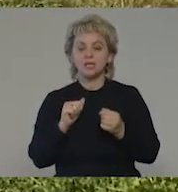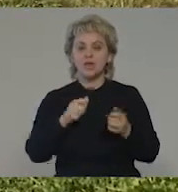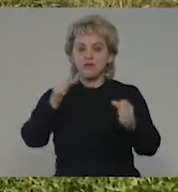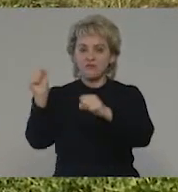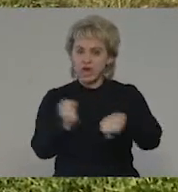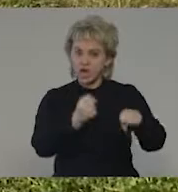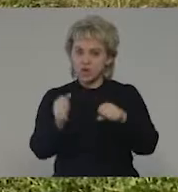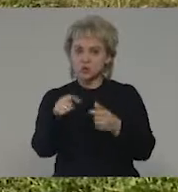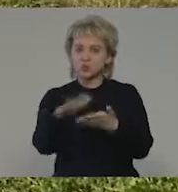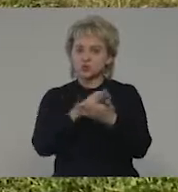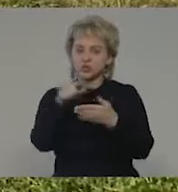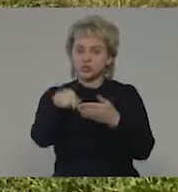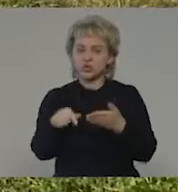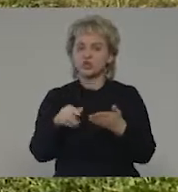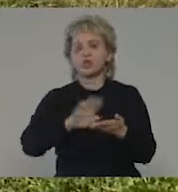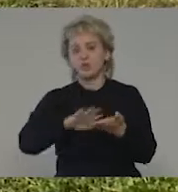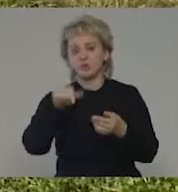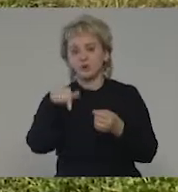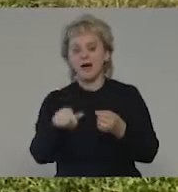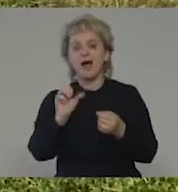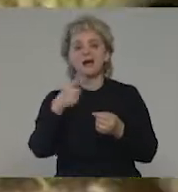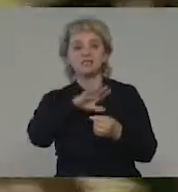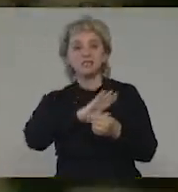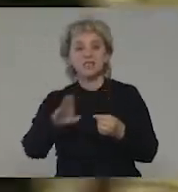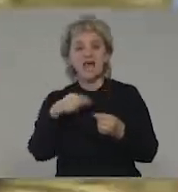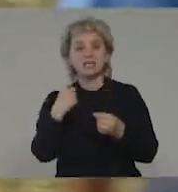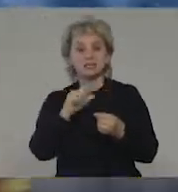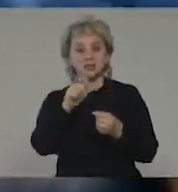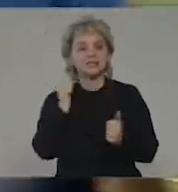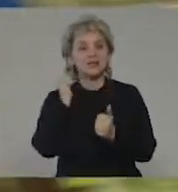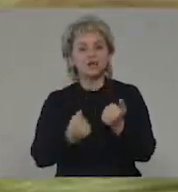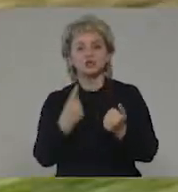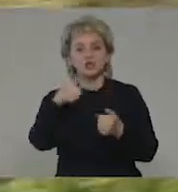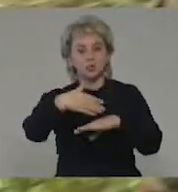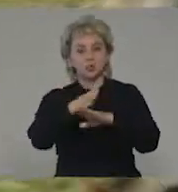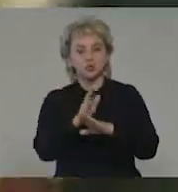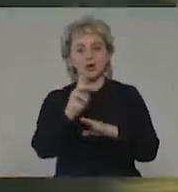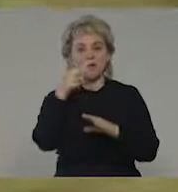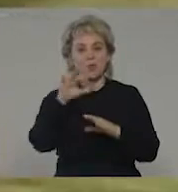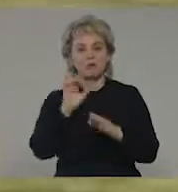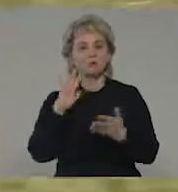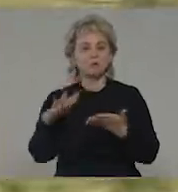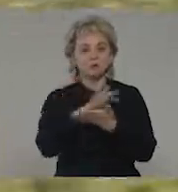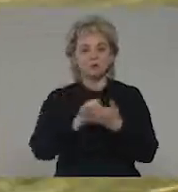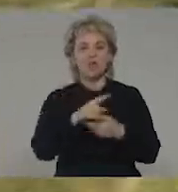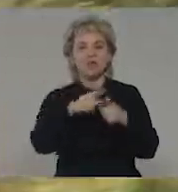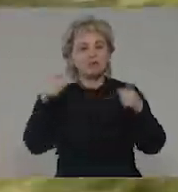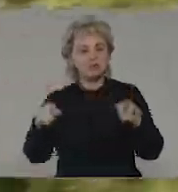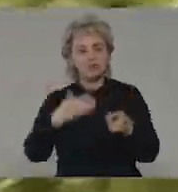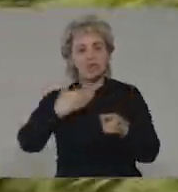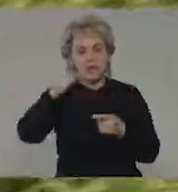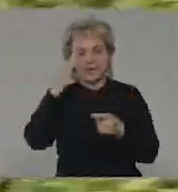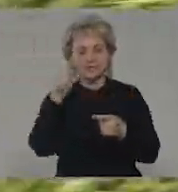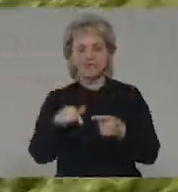выкосу, уничтожению, утилизации и так далее. Акция не разовая. Каждый выявленный участок конопли будет уничтожен в течение